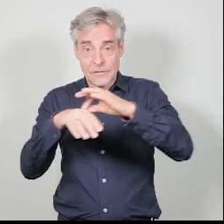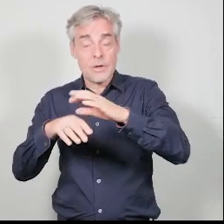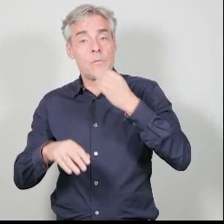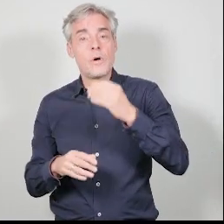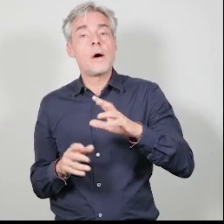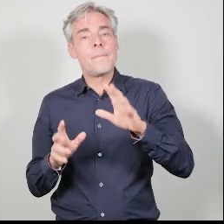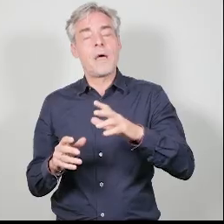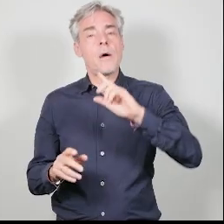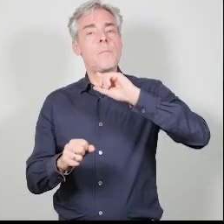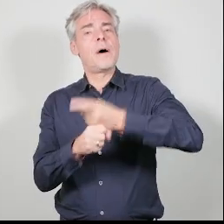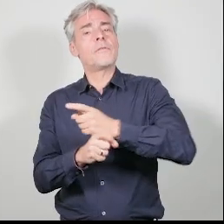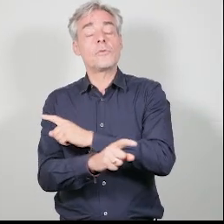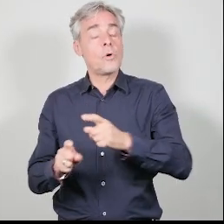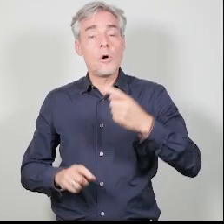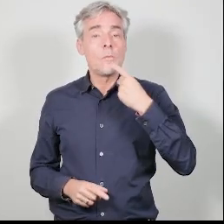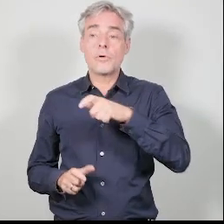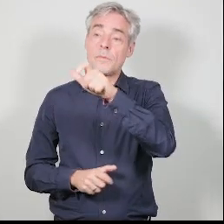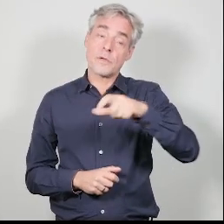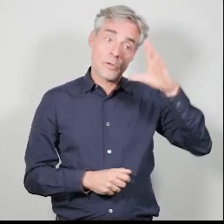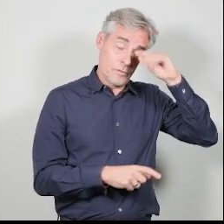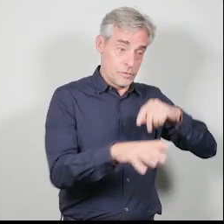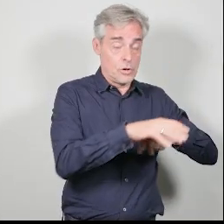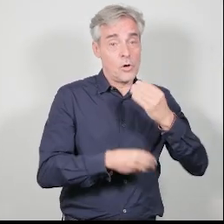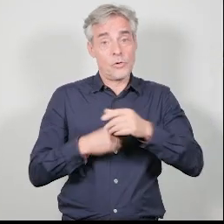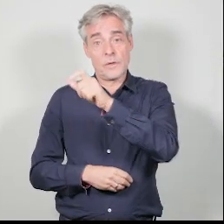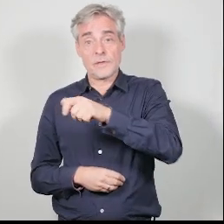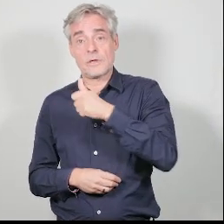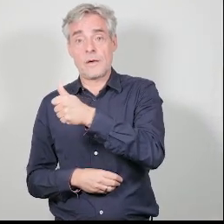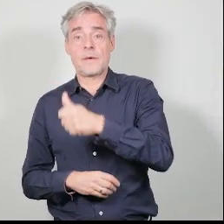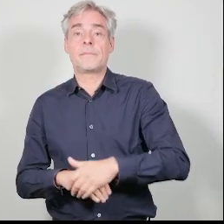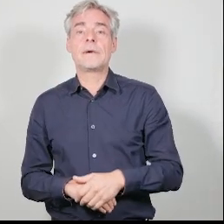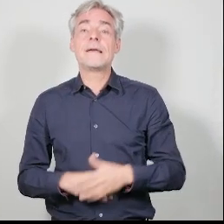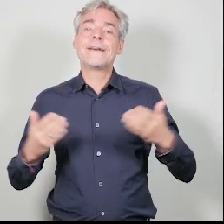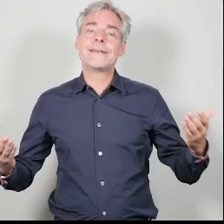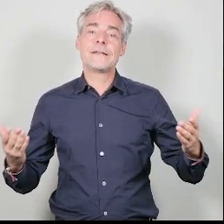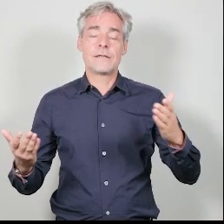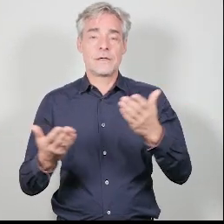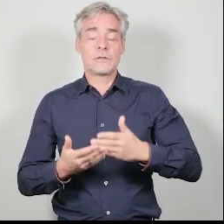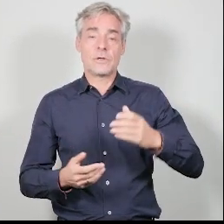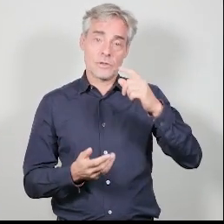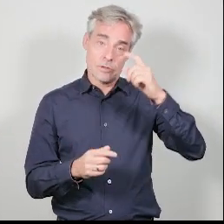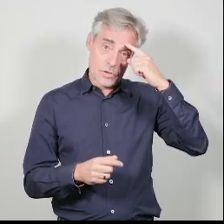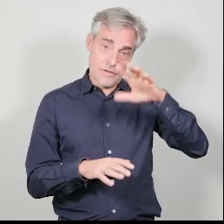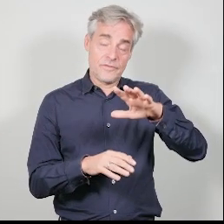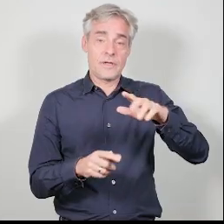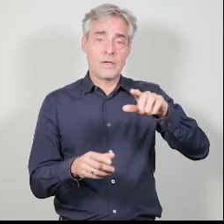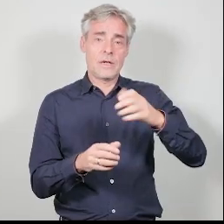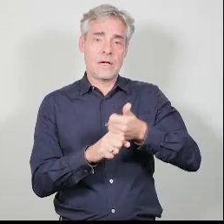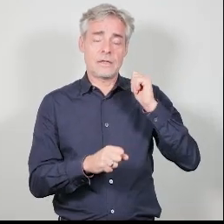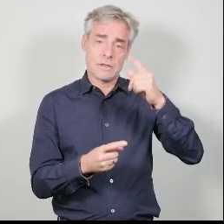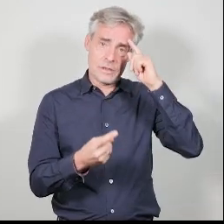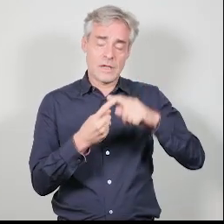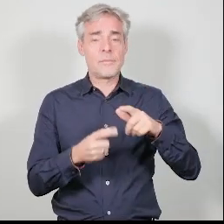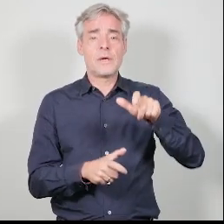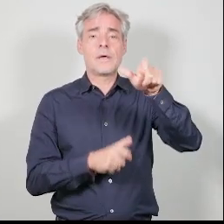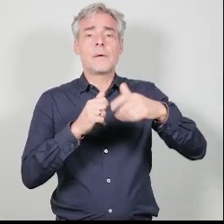faire néanmoins une injonction, que ce soit pour les professionnels ou les personnes. Et dans son avis consacré l'année passée à